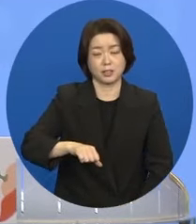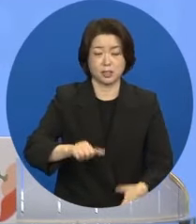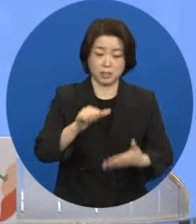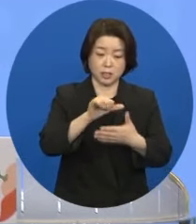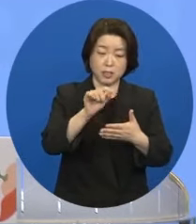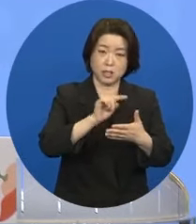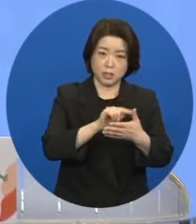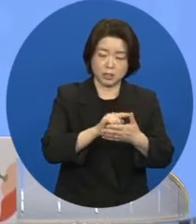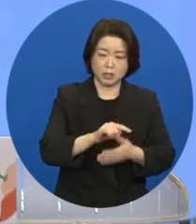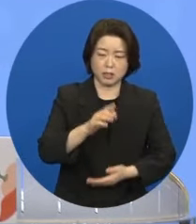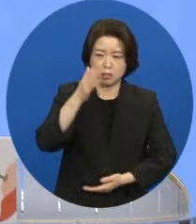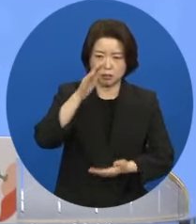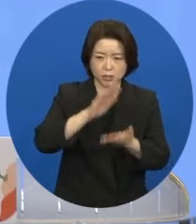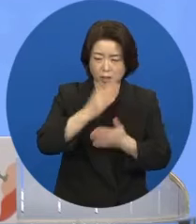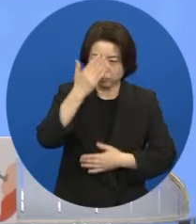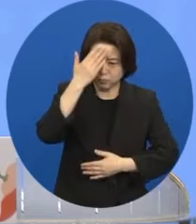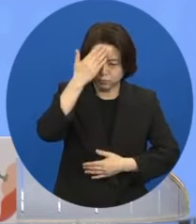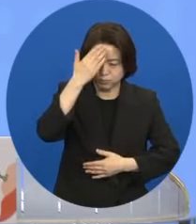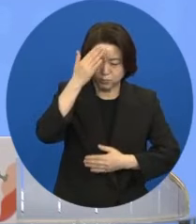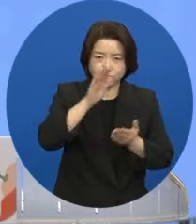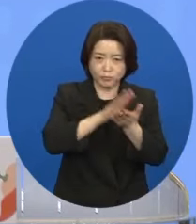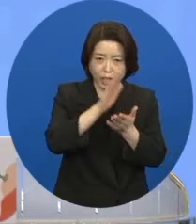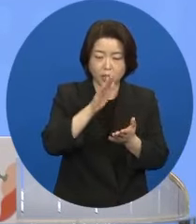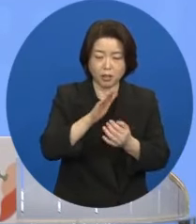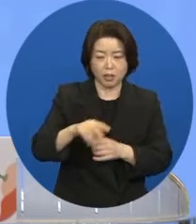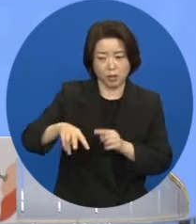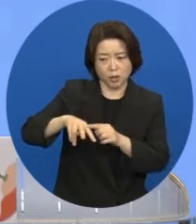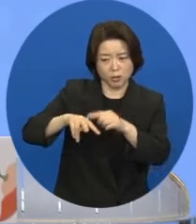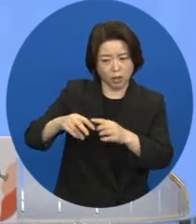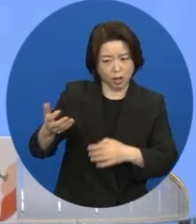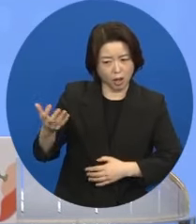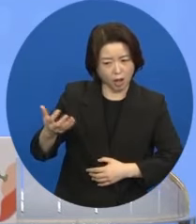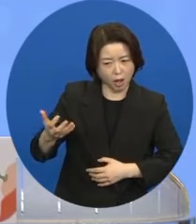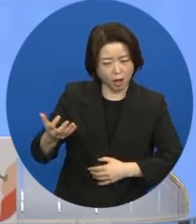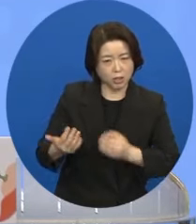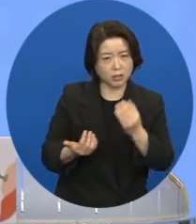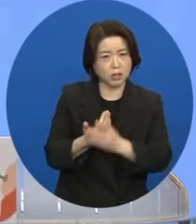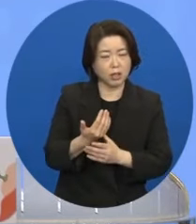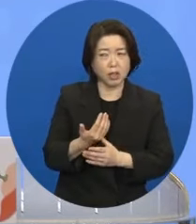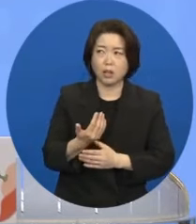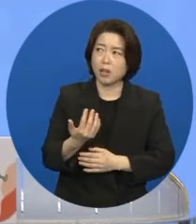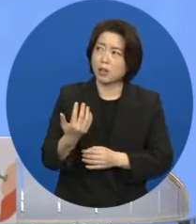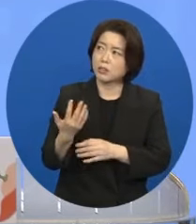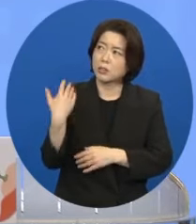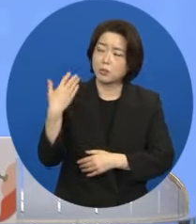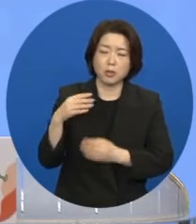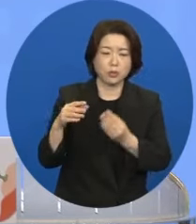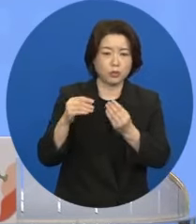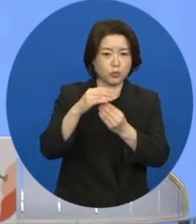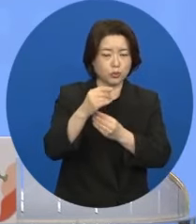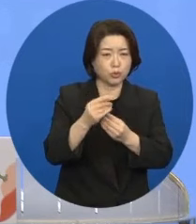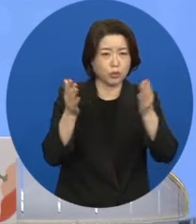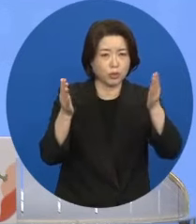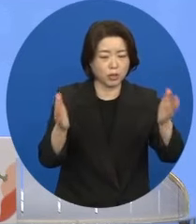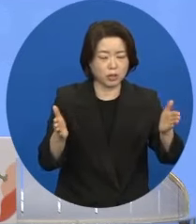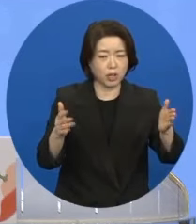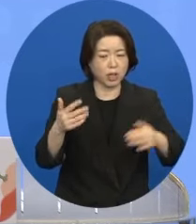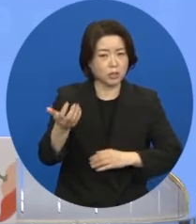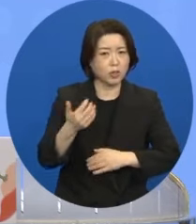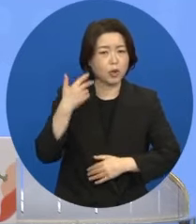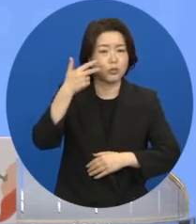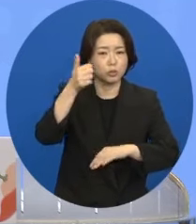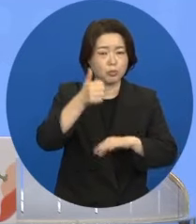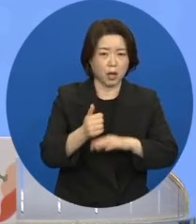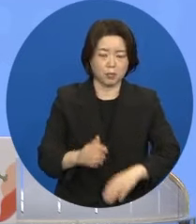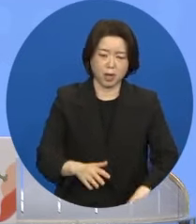고이 나고 다리 통증을 호소하기 시작한 것은 추석 연휴전 부터였습니다 계속도는 고열과